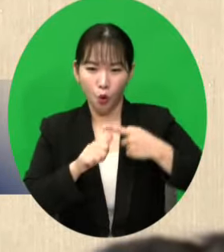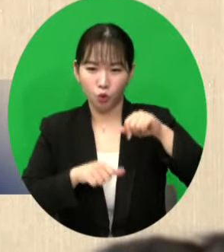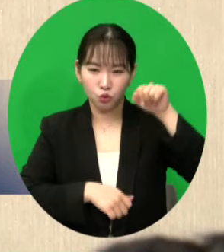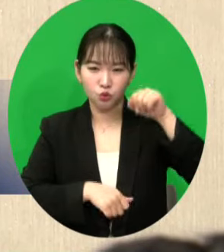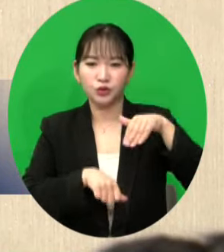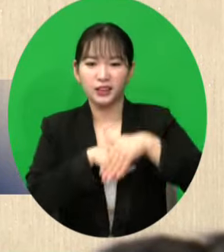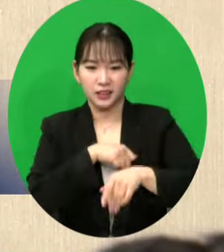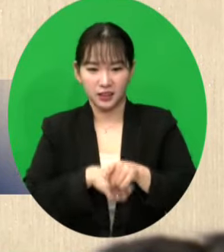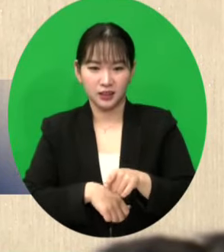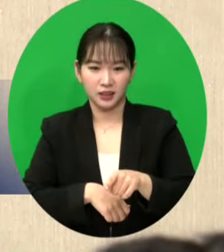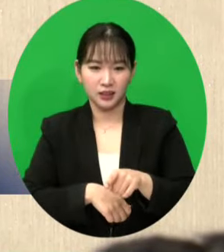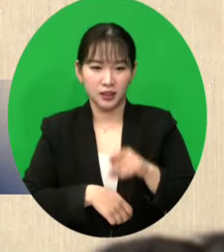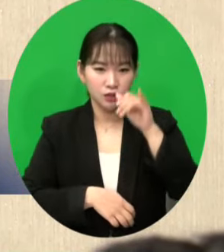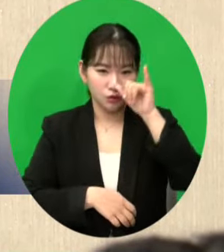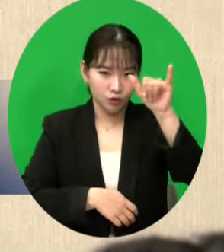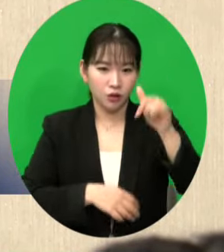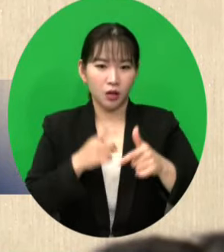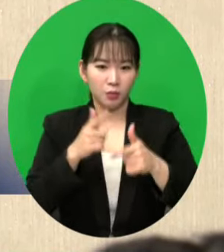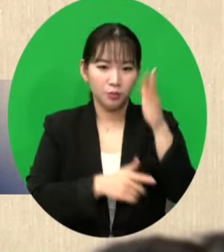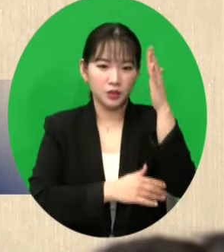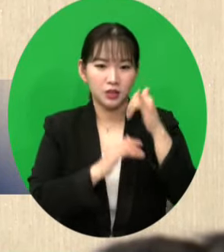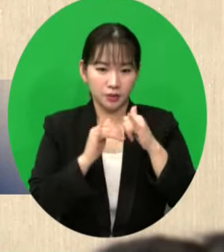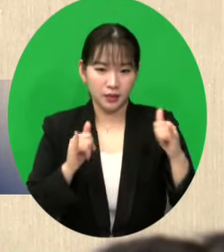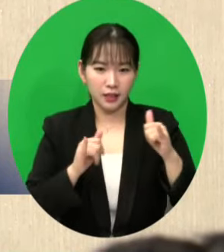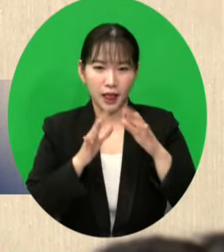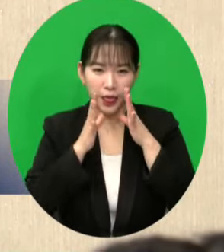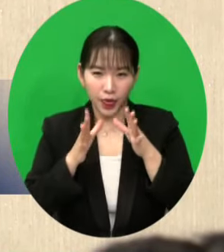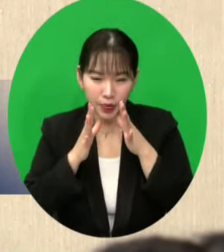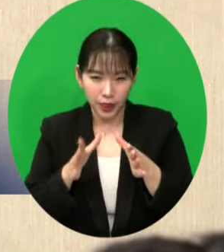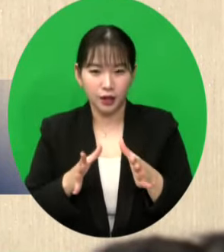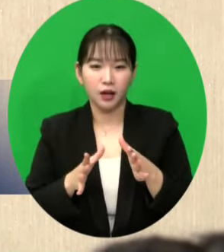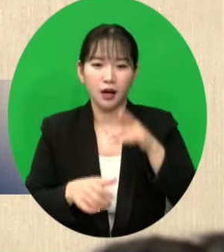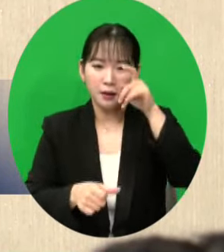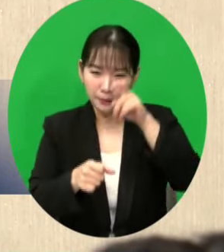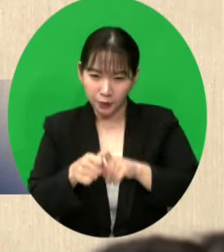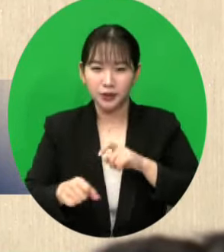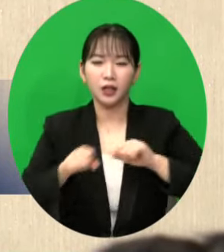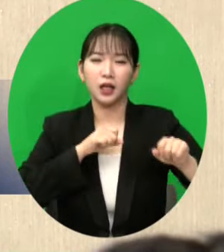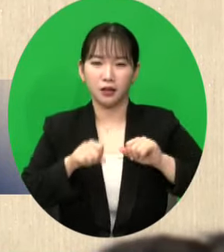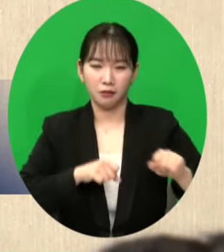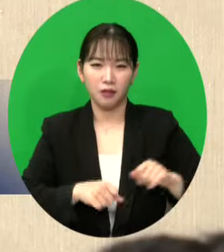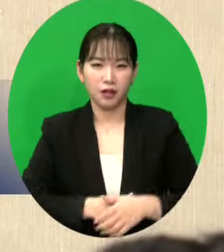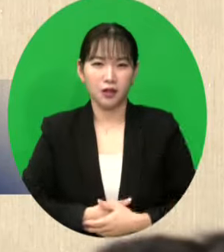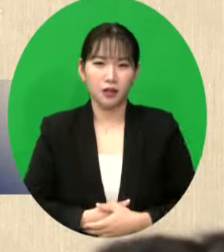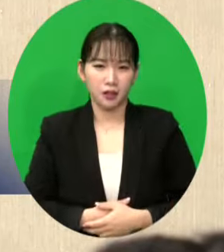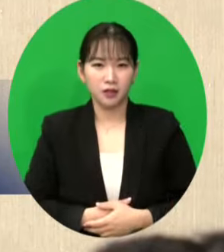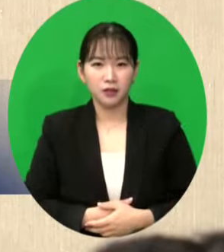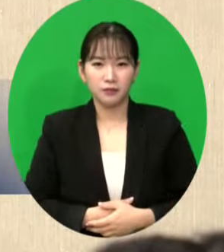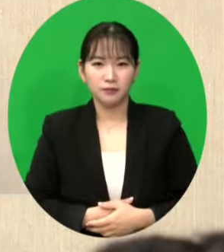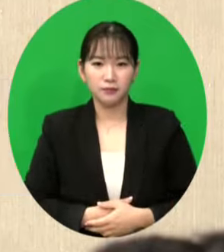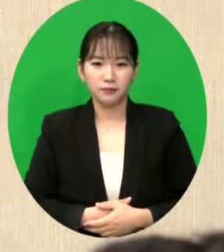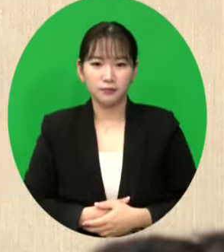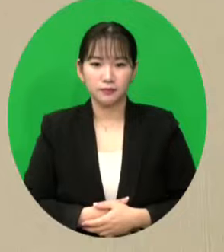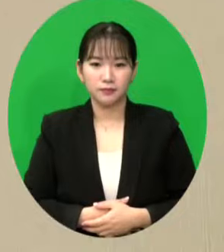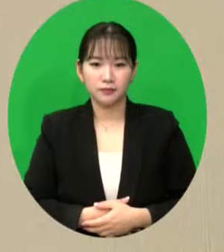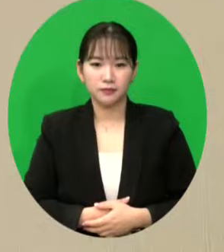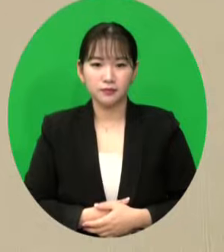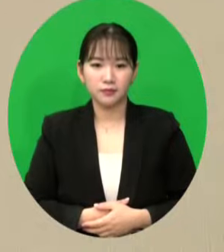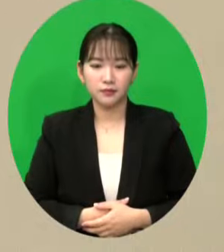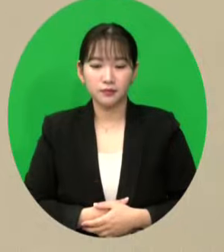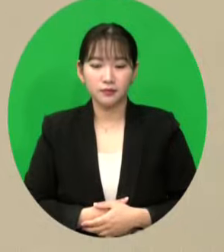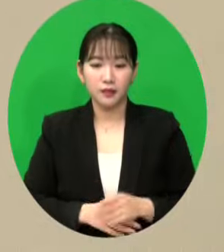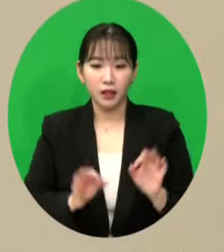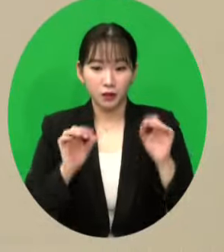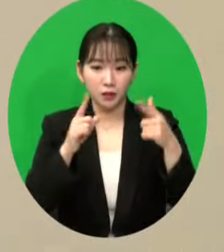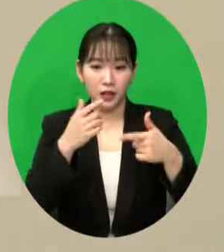방식입니다. 위대한 우리 목포 시민들을 속이려는 혹세 무민 행위입니다.